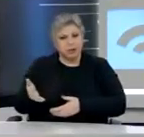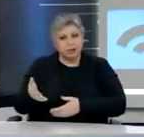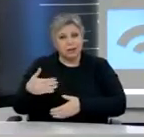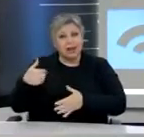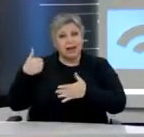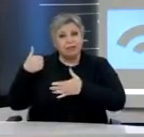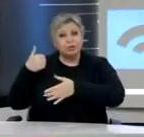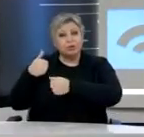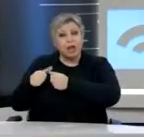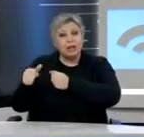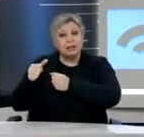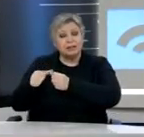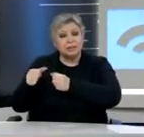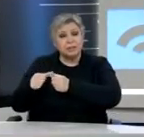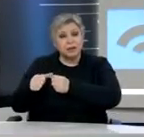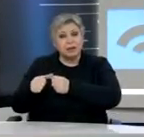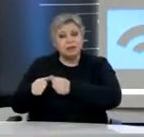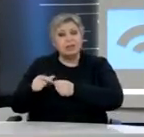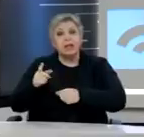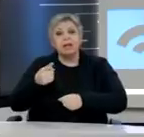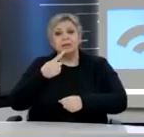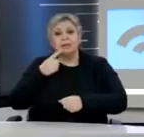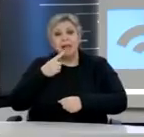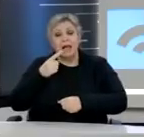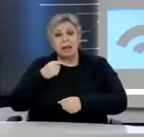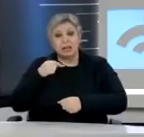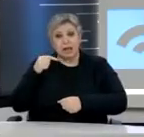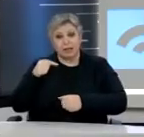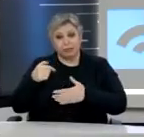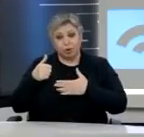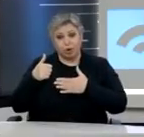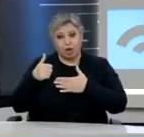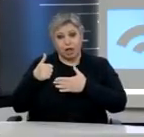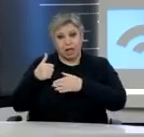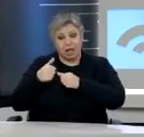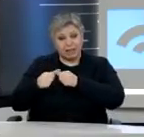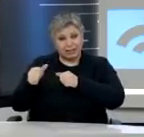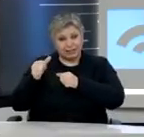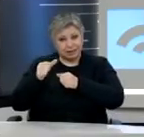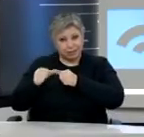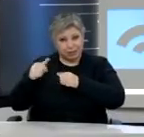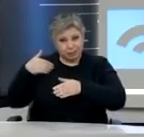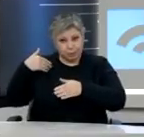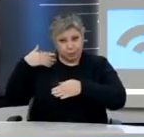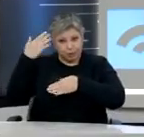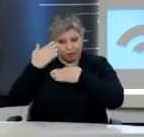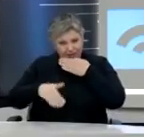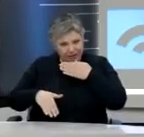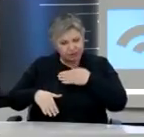6 μήνες ότι θα τελειώσει το εξάμηνο και όταν θα έρθει η Συμφωνία των Πρεσπών θα καταθέσω πρόταση της